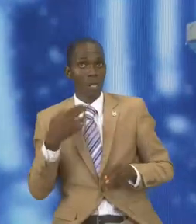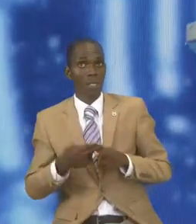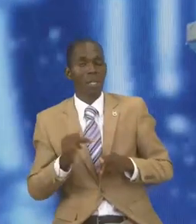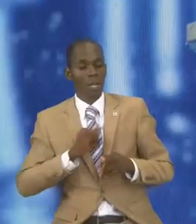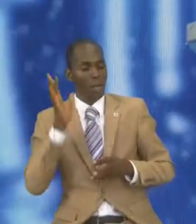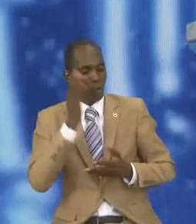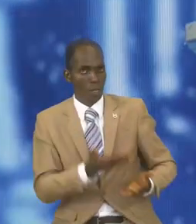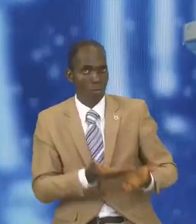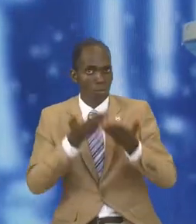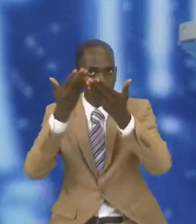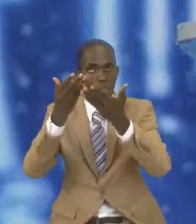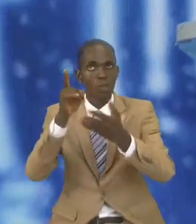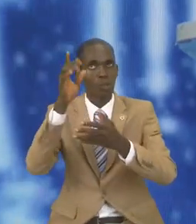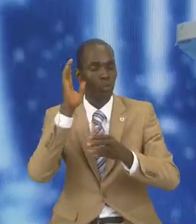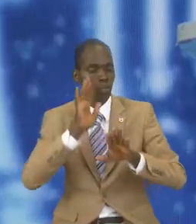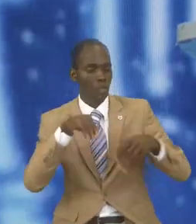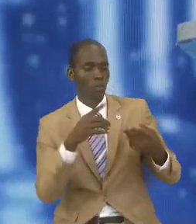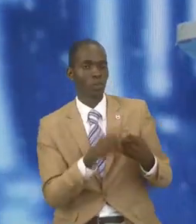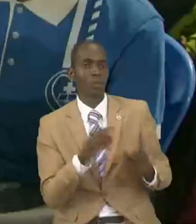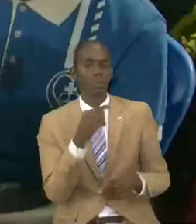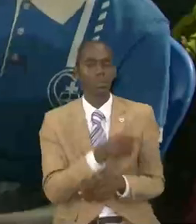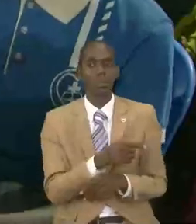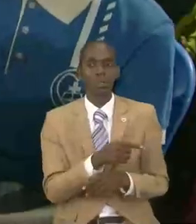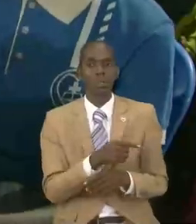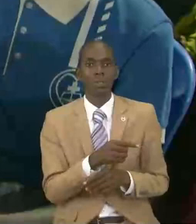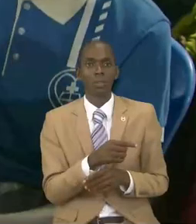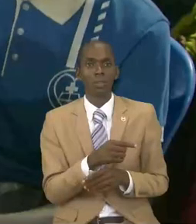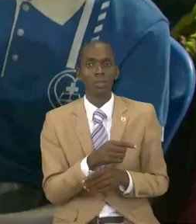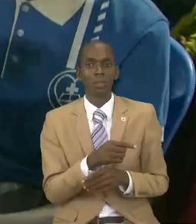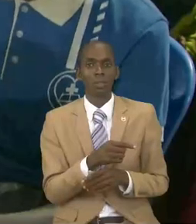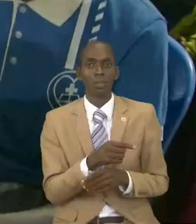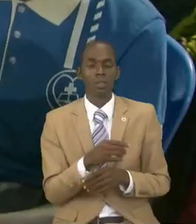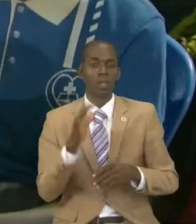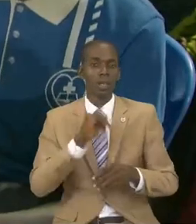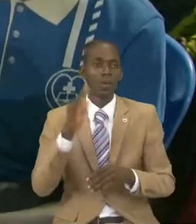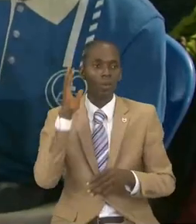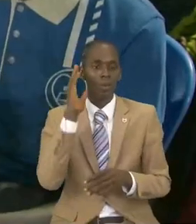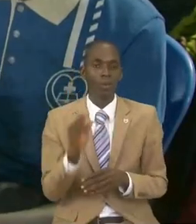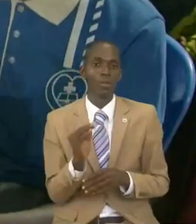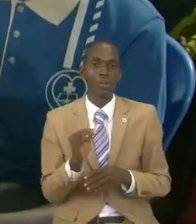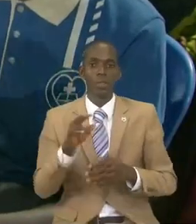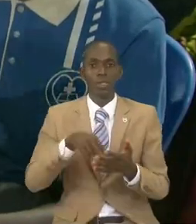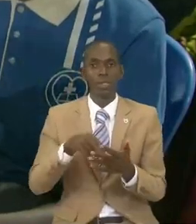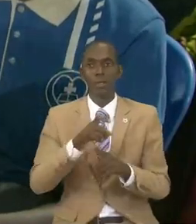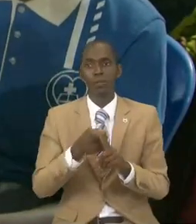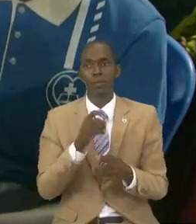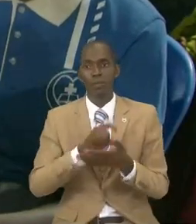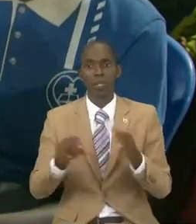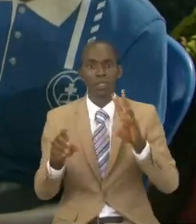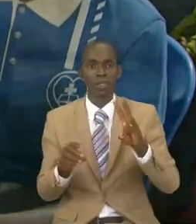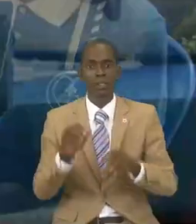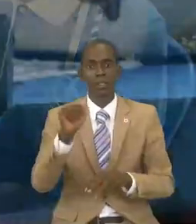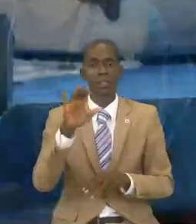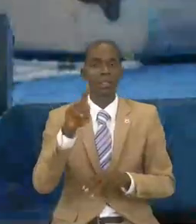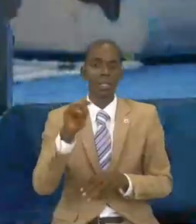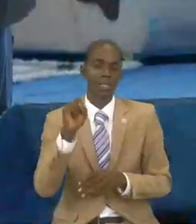je vais lui donner cela. Et le Père va te donner ça ce soir. Acte des Apôtres, chapitre 3, verset 6. Acte